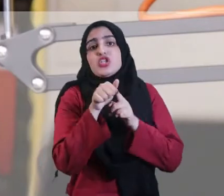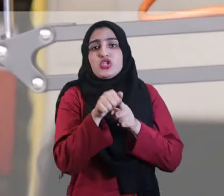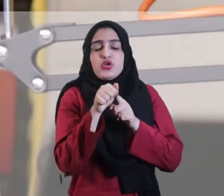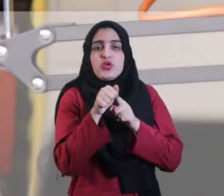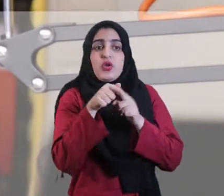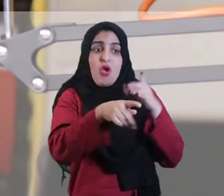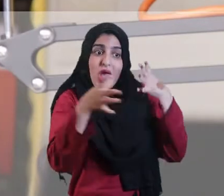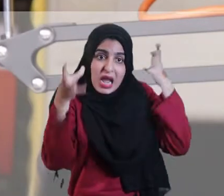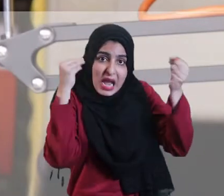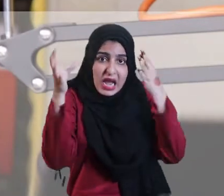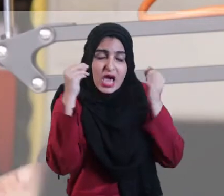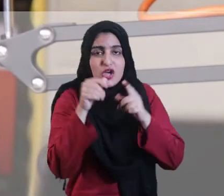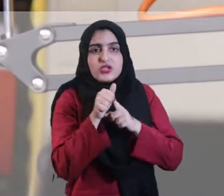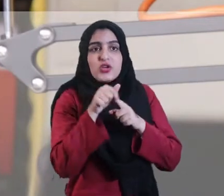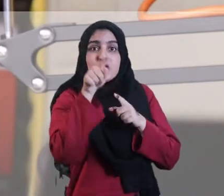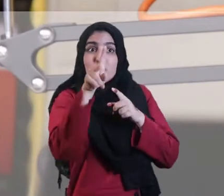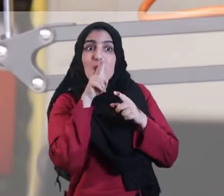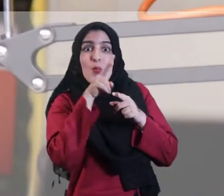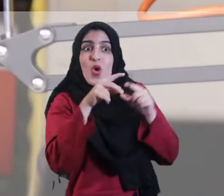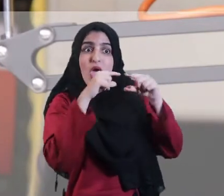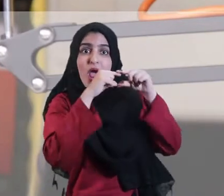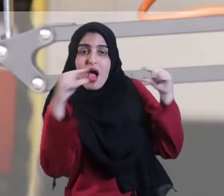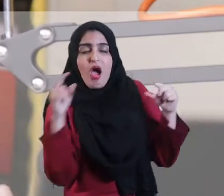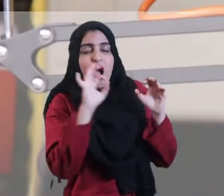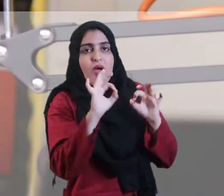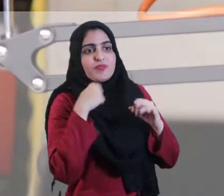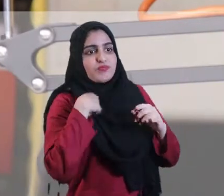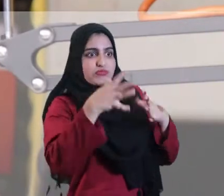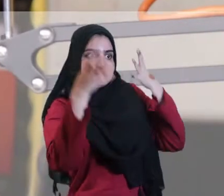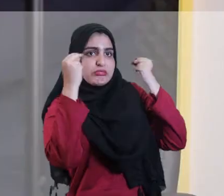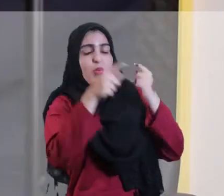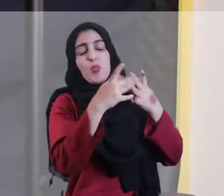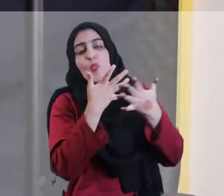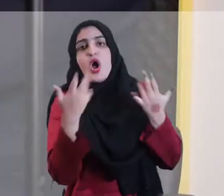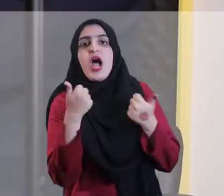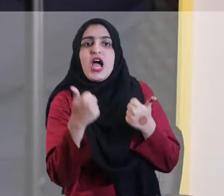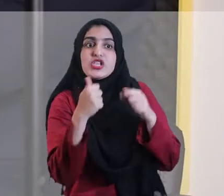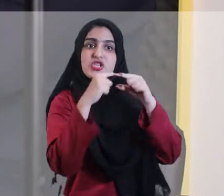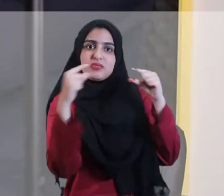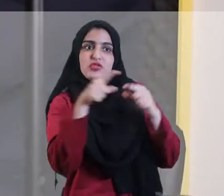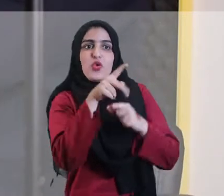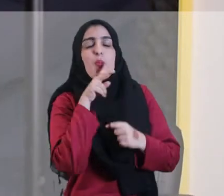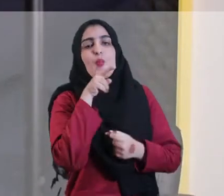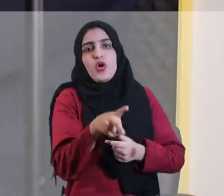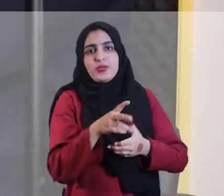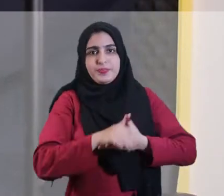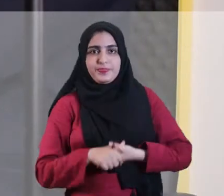डाल दो लुट के यू टू लोन फ्रॉम ठाट ड्यूरिंग